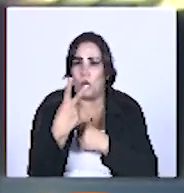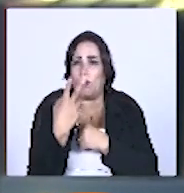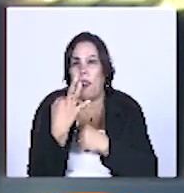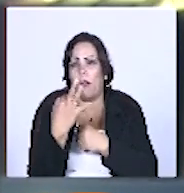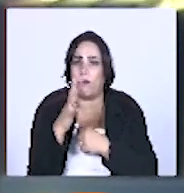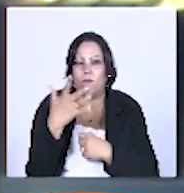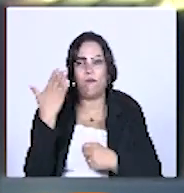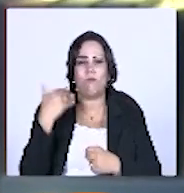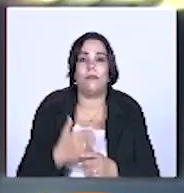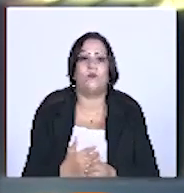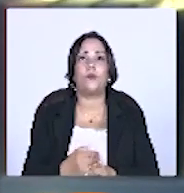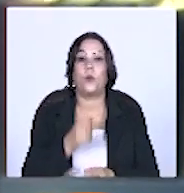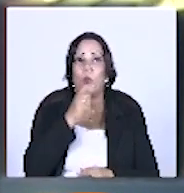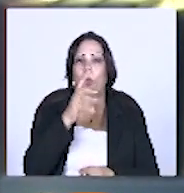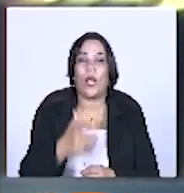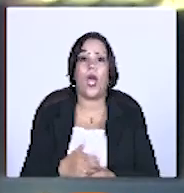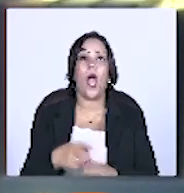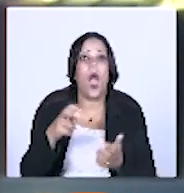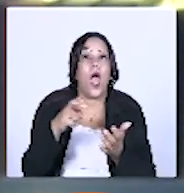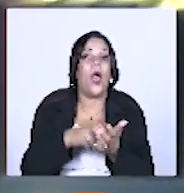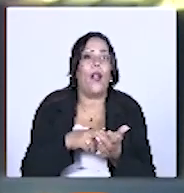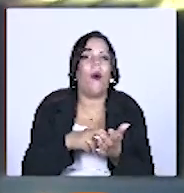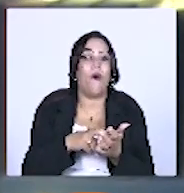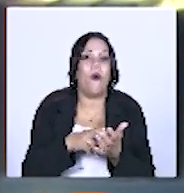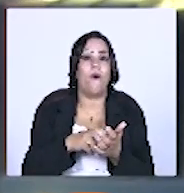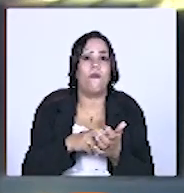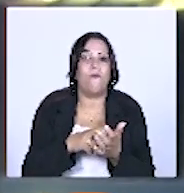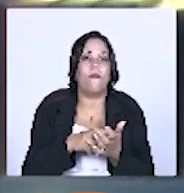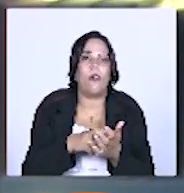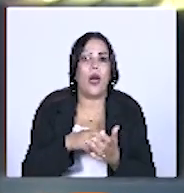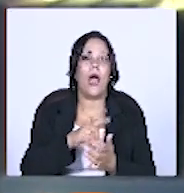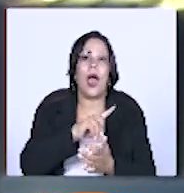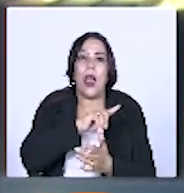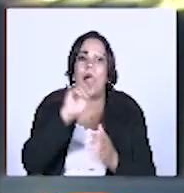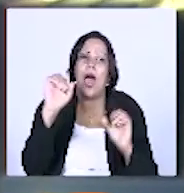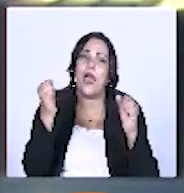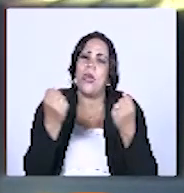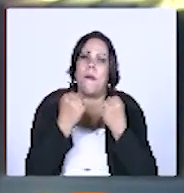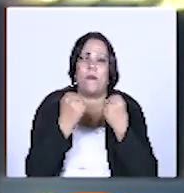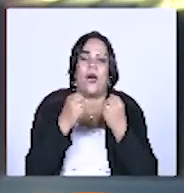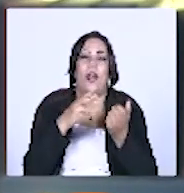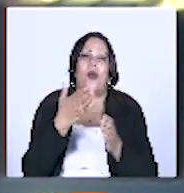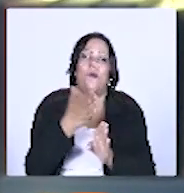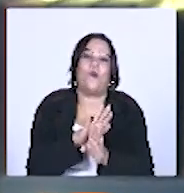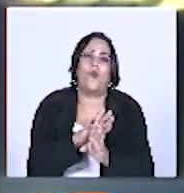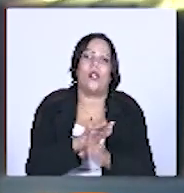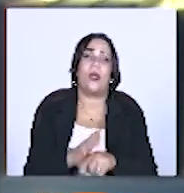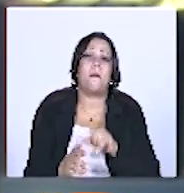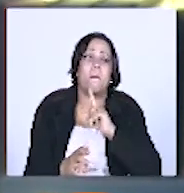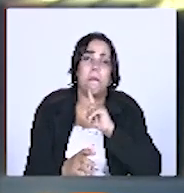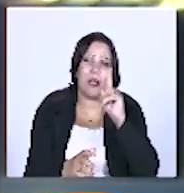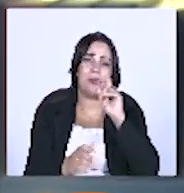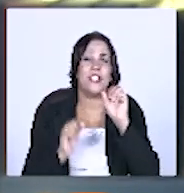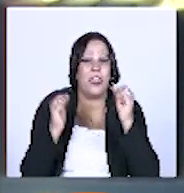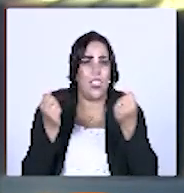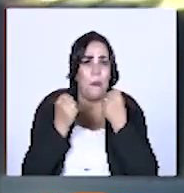ثلاثه بيقول الخوف لا يمنع من الموت لكنه بيمنع من الحياه